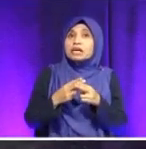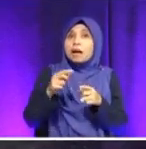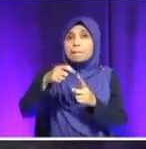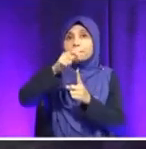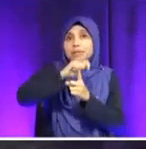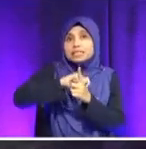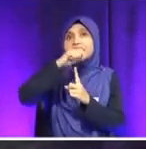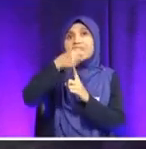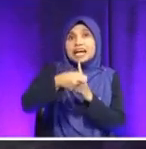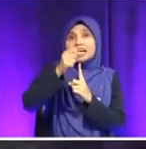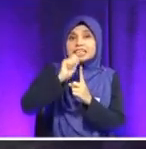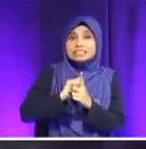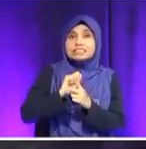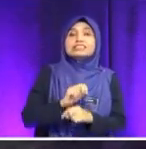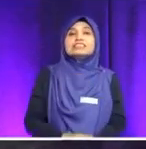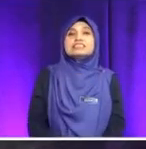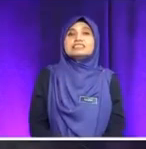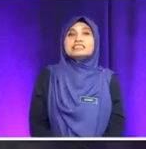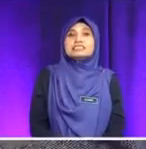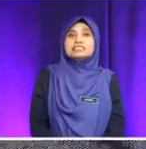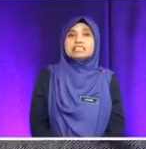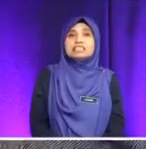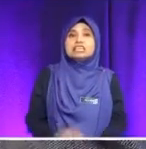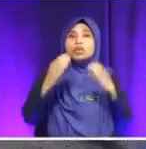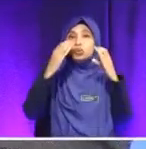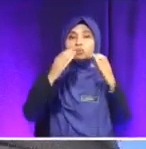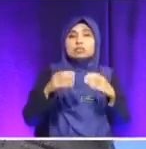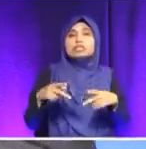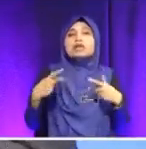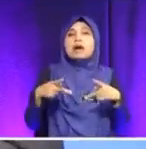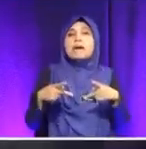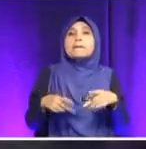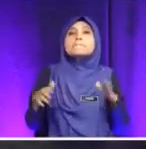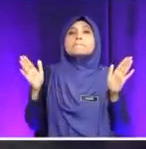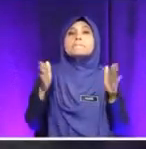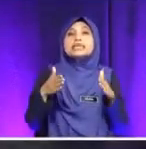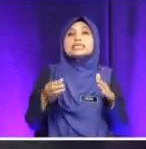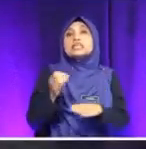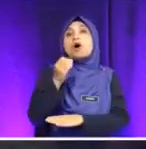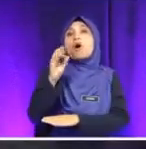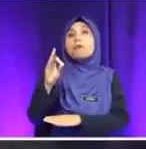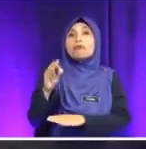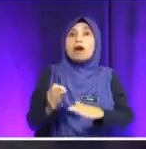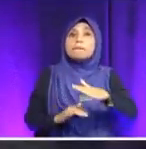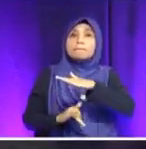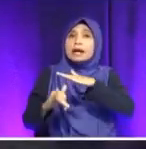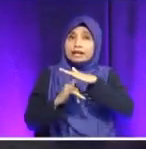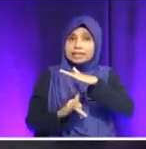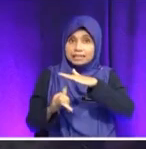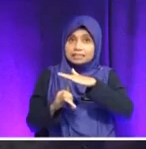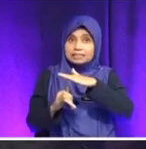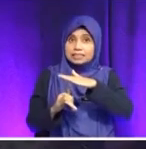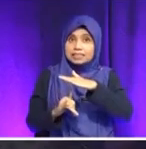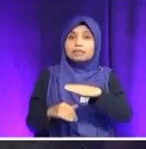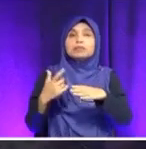cikgu. Okey, pandai. Okey, pisang. Dan saya punya adalah Bird of Paradise. Okey, lipatan ini diletakkan di tengah-tengah. Di tengah